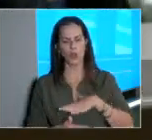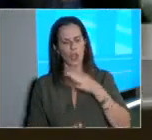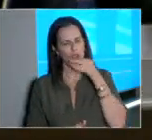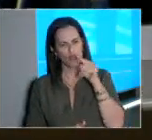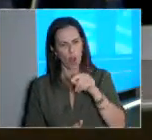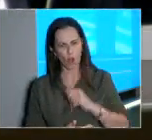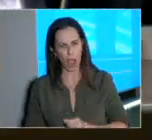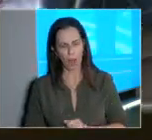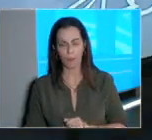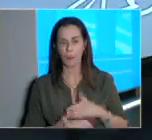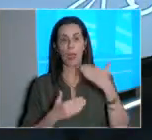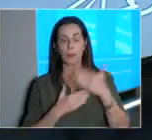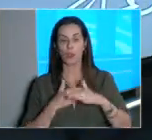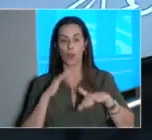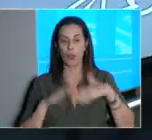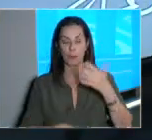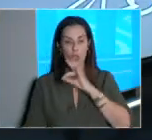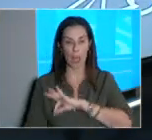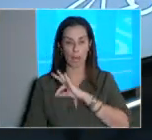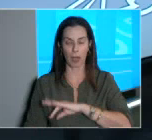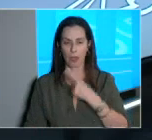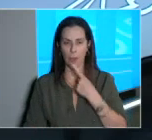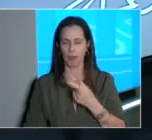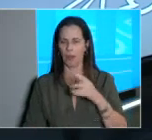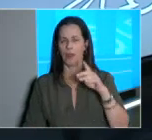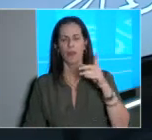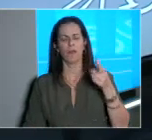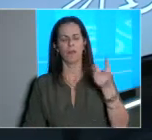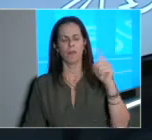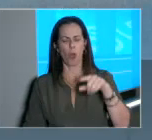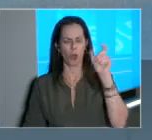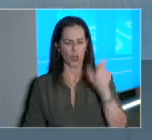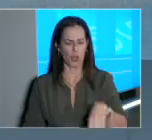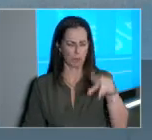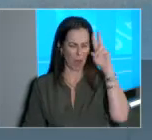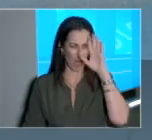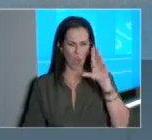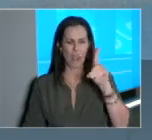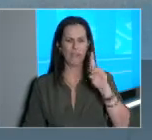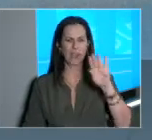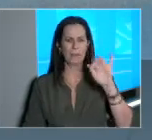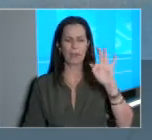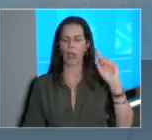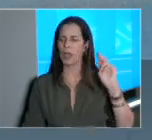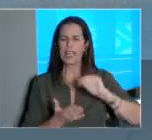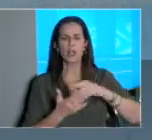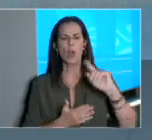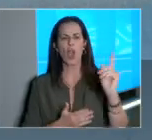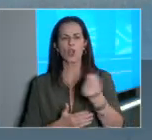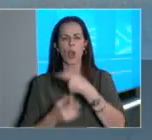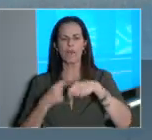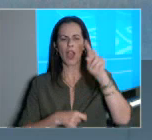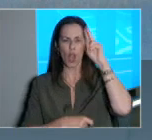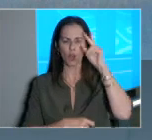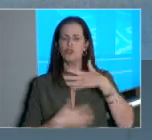אותך, הרי בסוף, אחרי הדברים של ליברמן, בא דוד ביטן ובאו אנשי ראש הממשלה, מיד החתימו את כולם על עצומה,